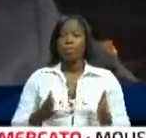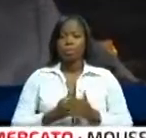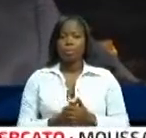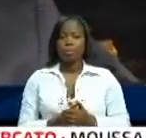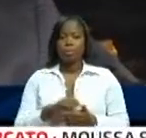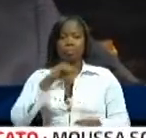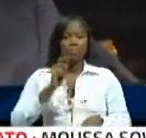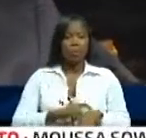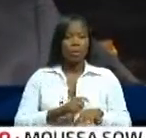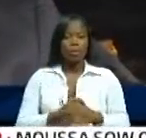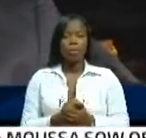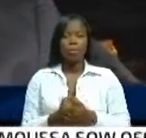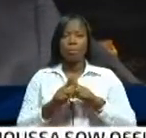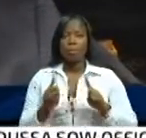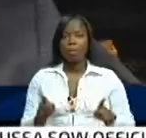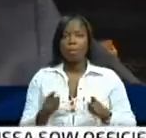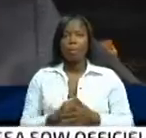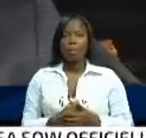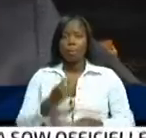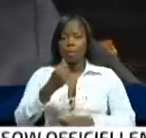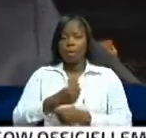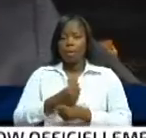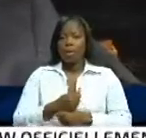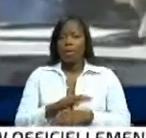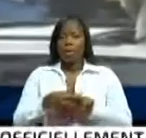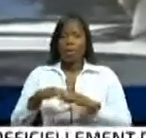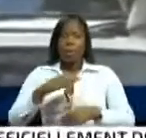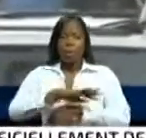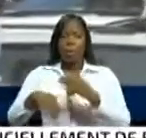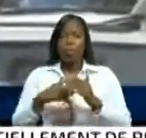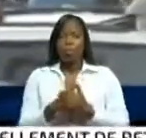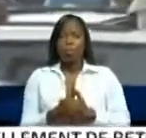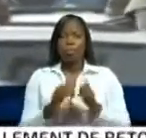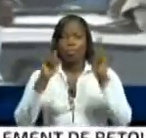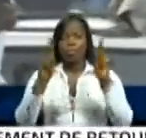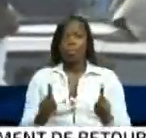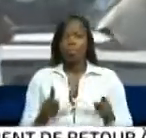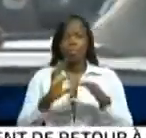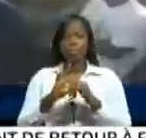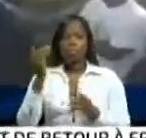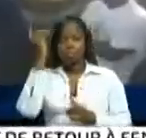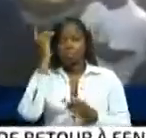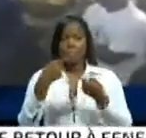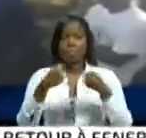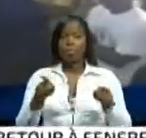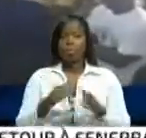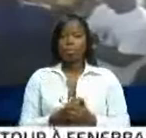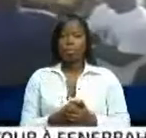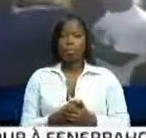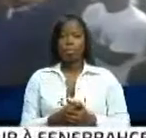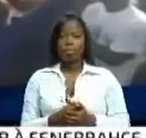mais travailler sur toute la population de dakar c'est différent de